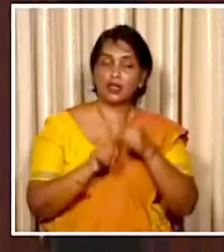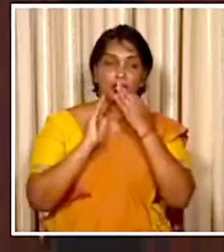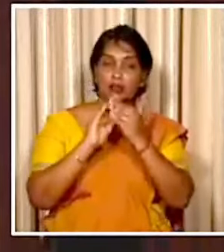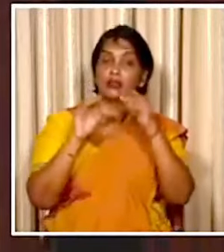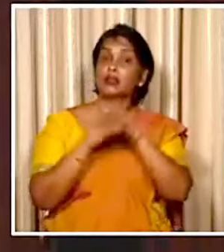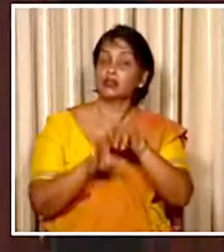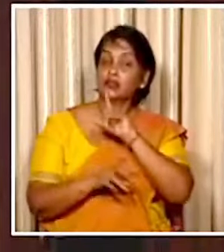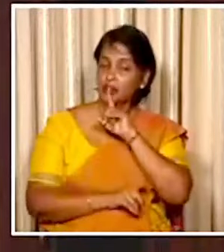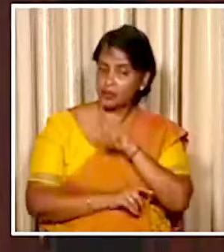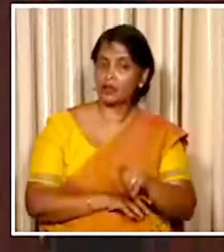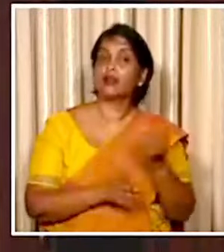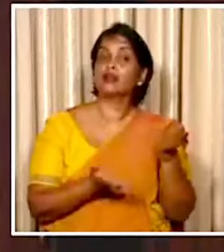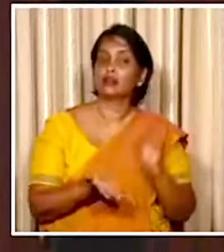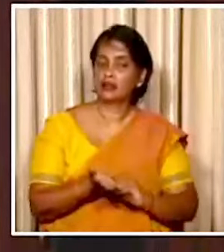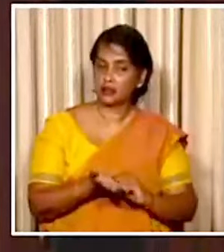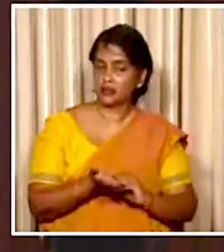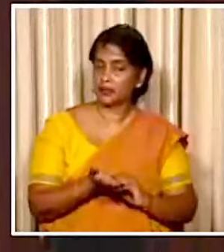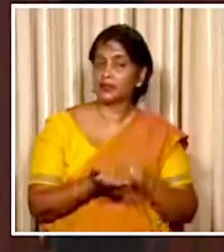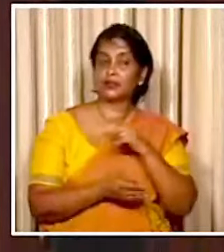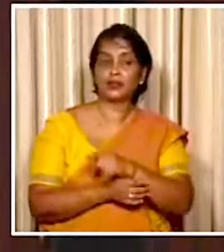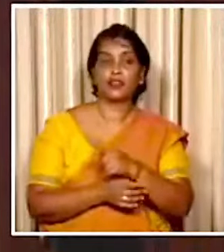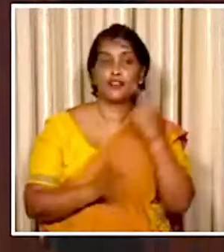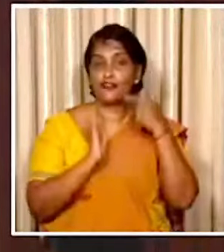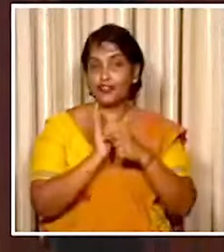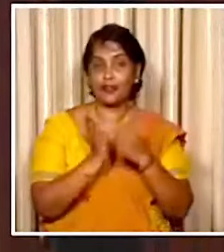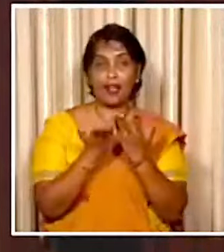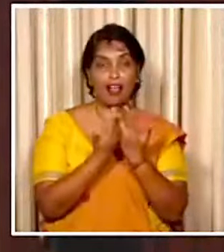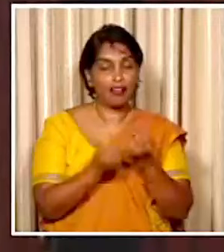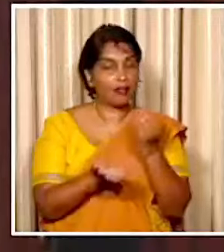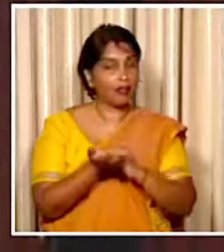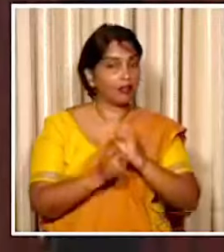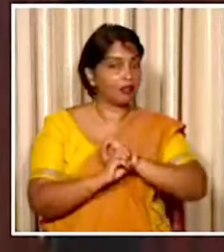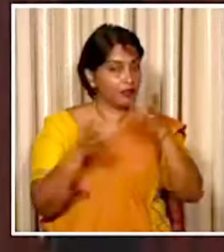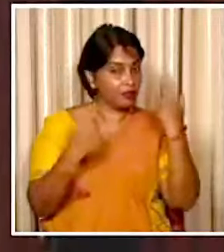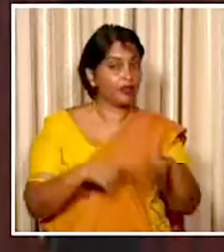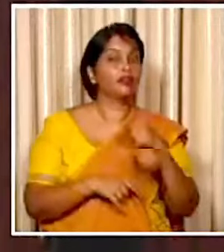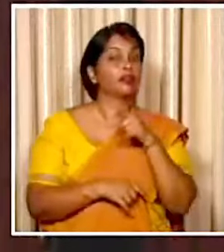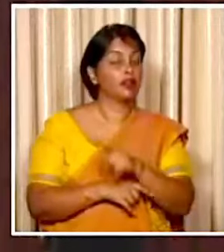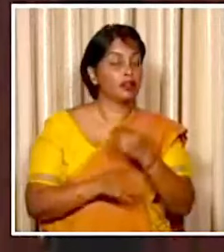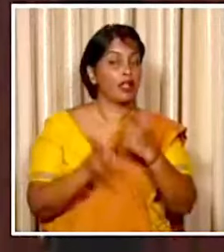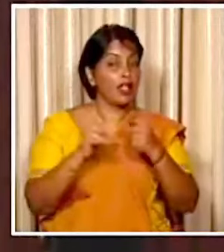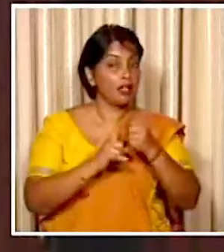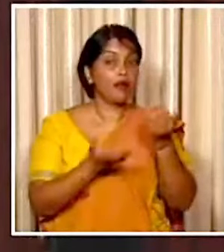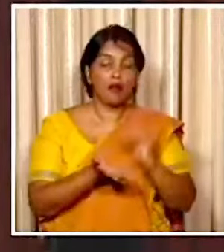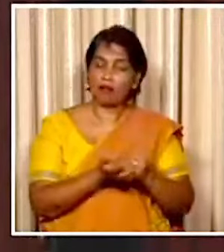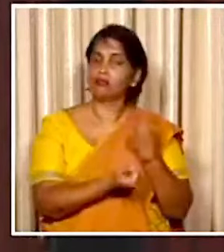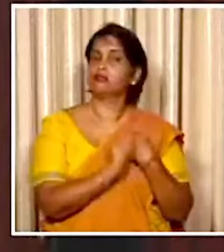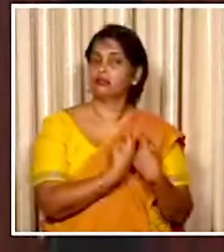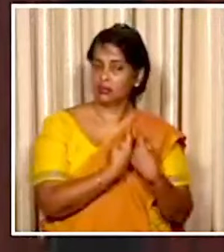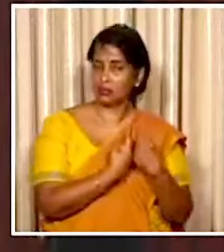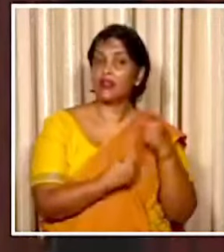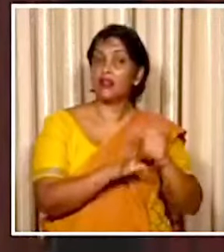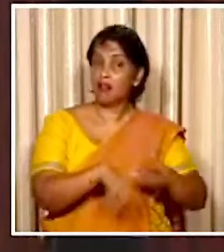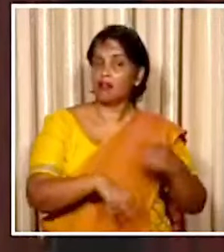පද්ධතියට කියන්න නැවත මේ පුනරීක්ෂණ ප්‍රතිඵල නිකුත් කළාට පසු ඒ අයගේ ඉල්ලුම් පත්‍රත් සමාලෝචනය කළා ඒ